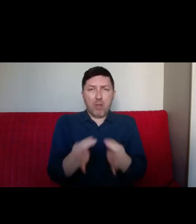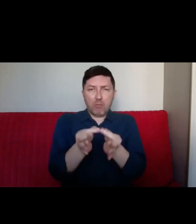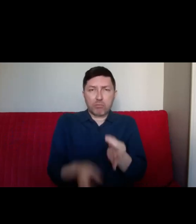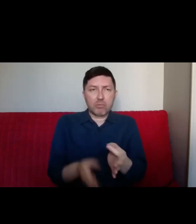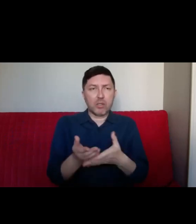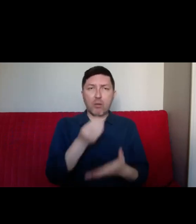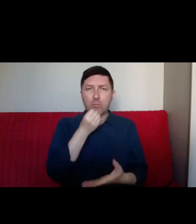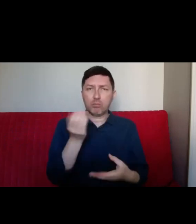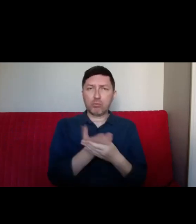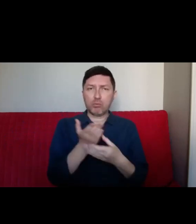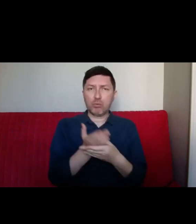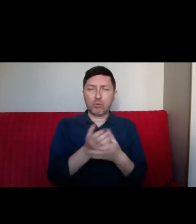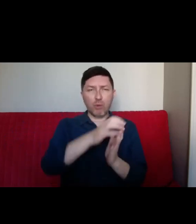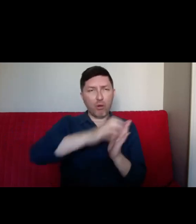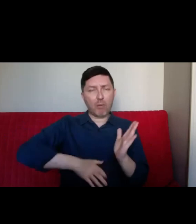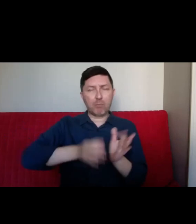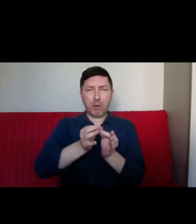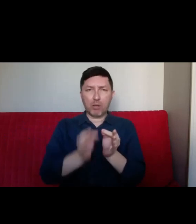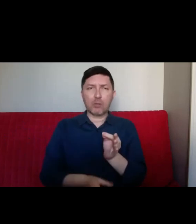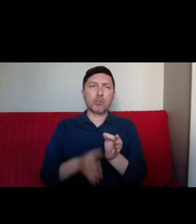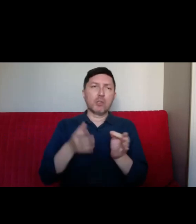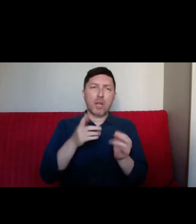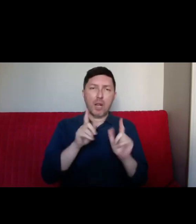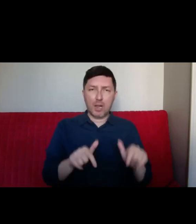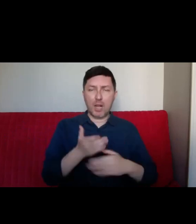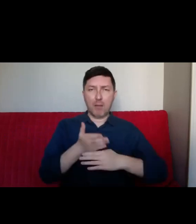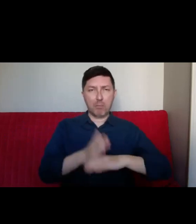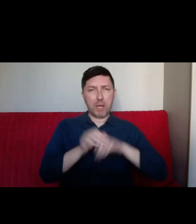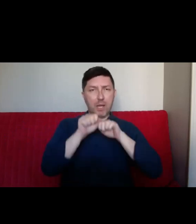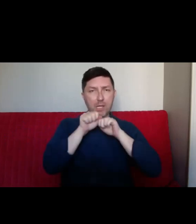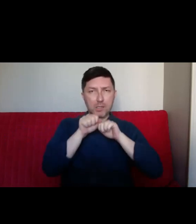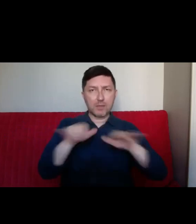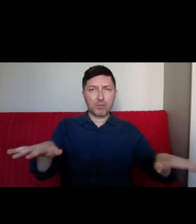merci à tous ceux qui ont contribué, qui ont pu faire que ça a avancé.